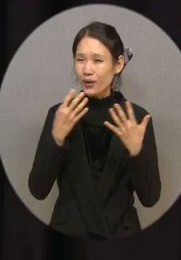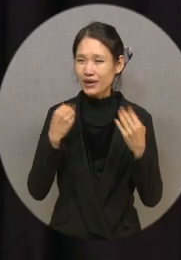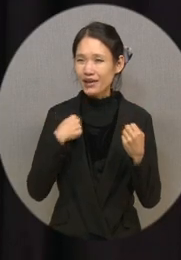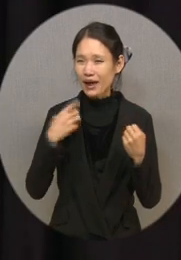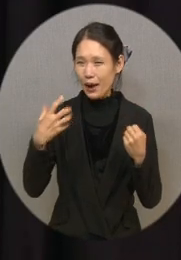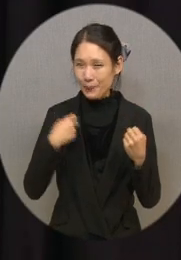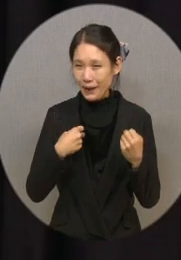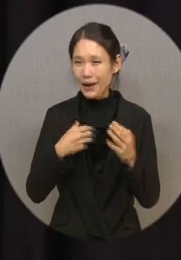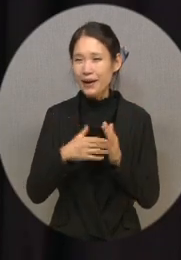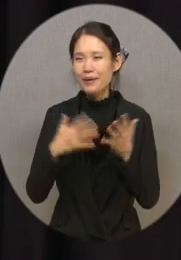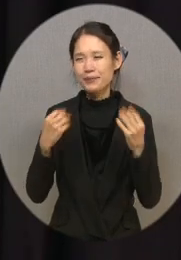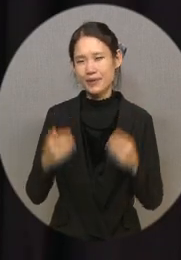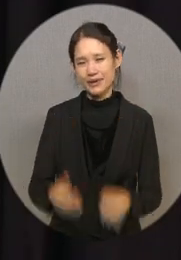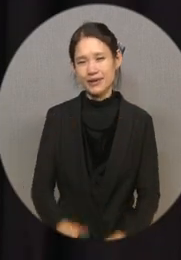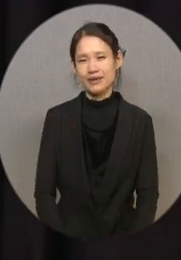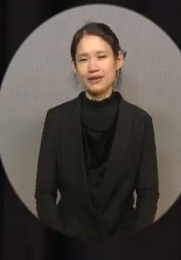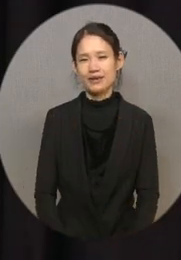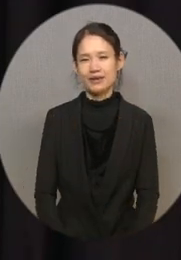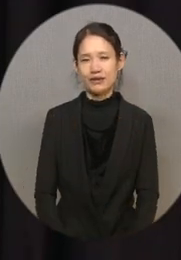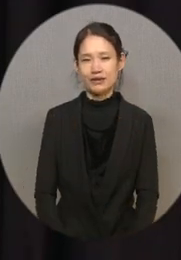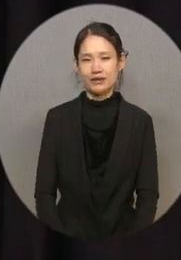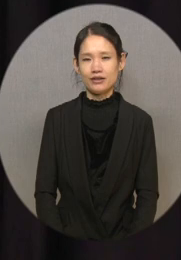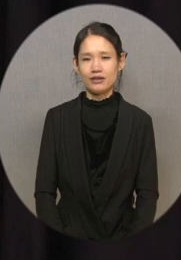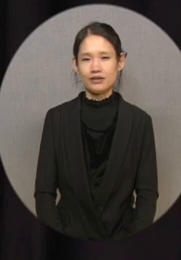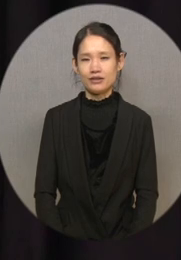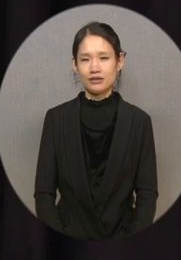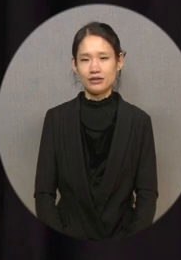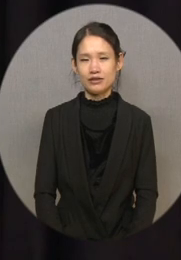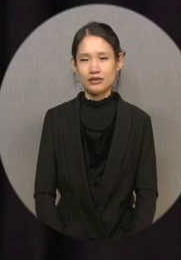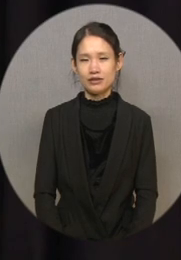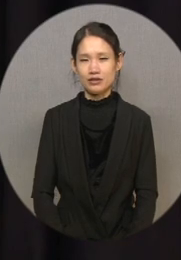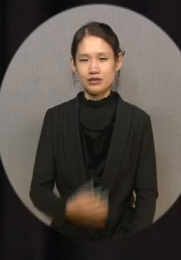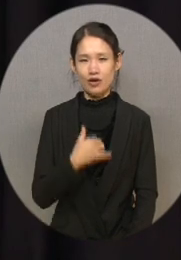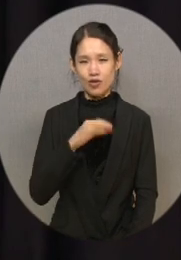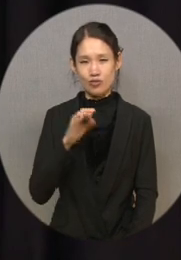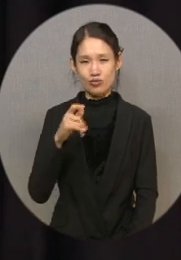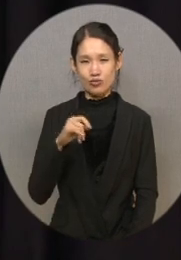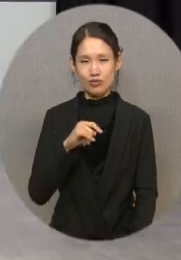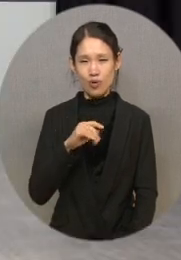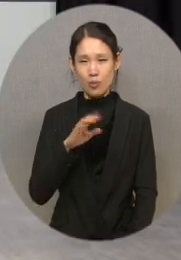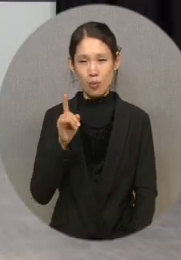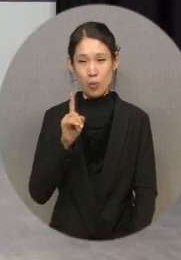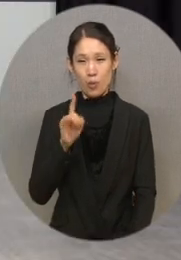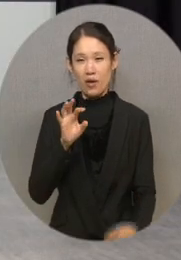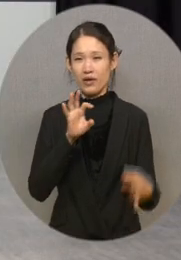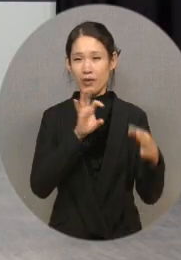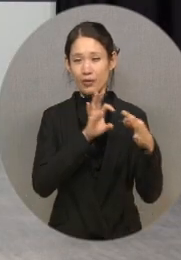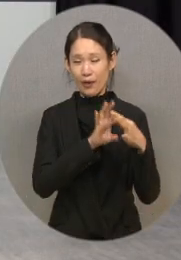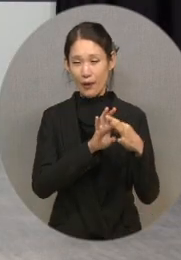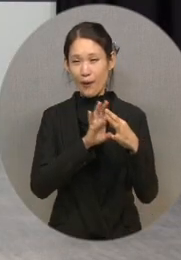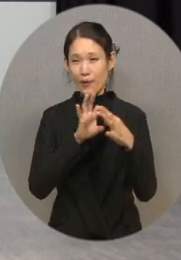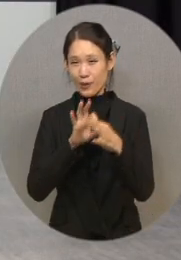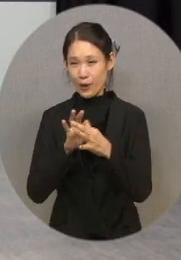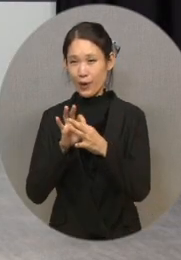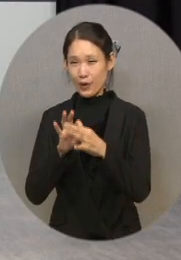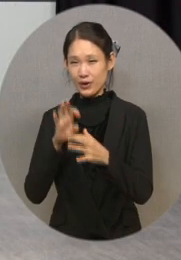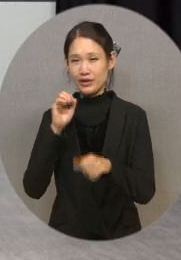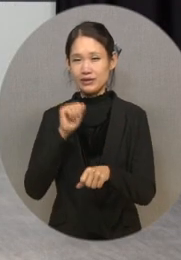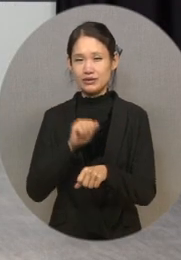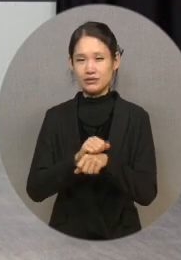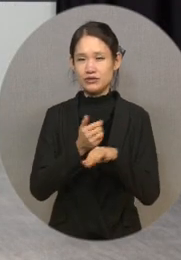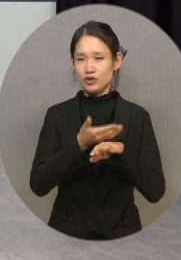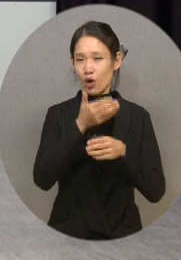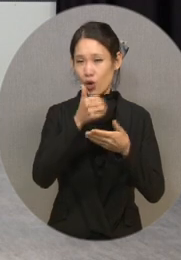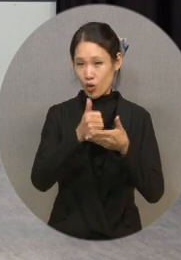많아서 그런지요. 저는 제가 어플라이를 한 것도 아닌데 잘 연결이 되셨어. 예, 저희 그 선배님이